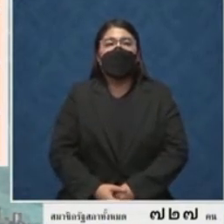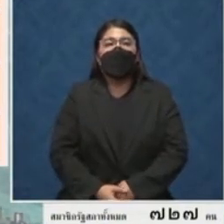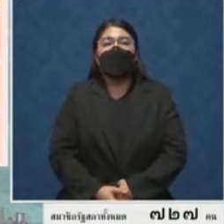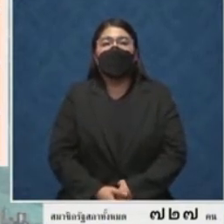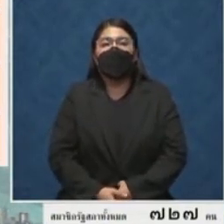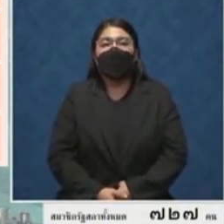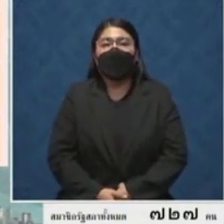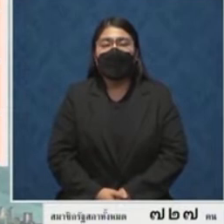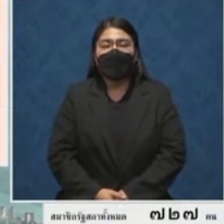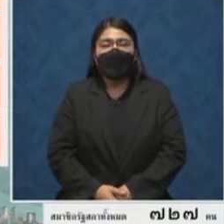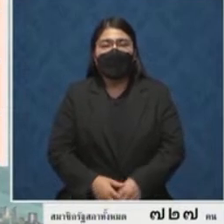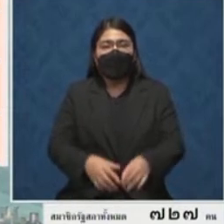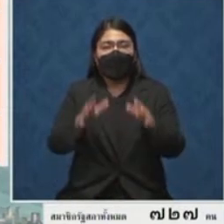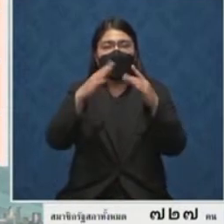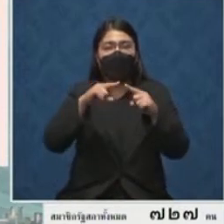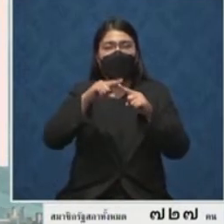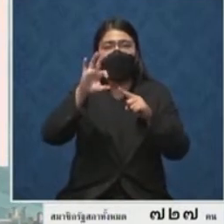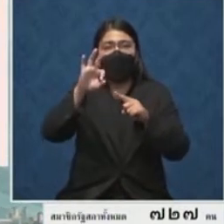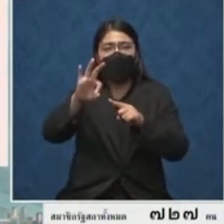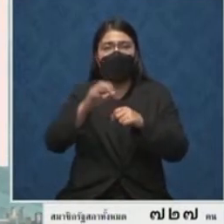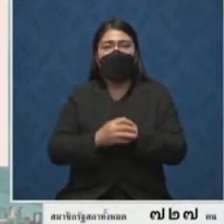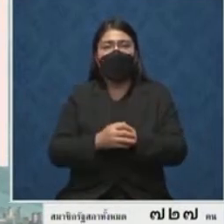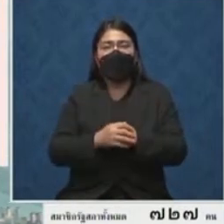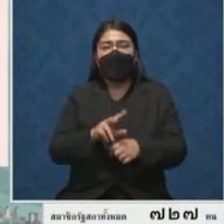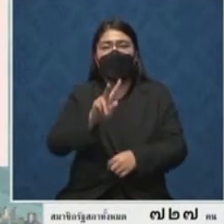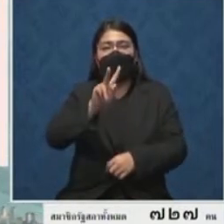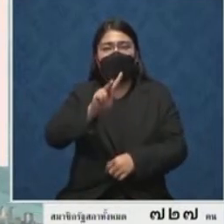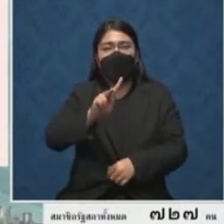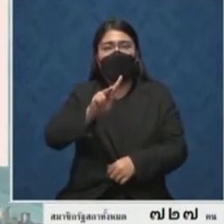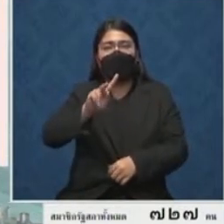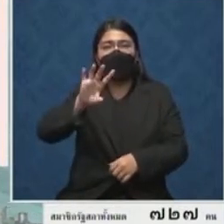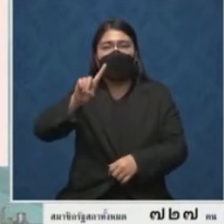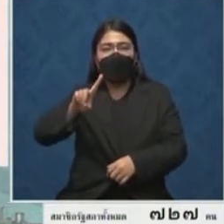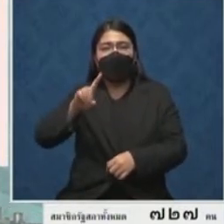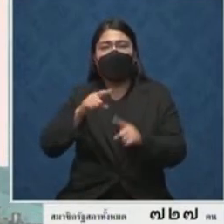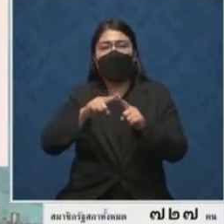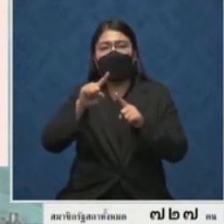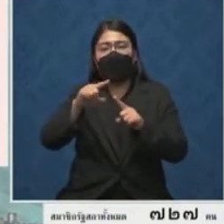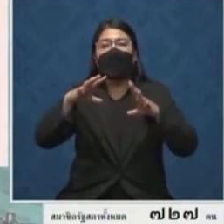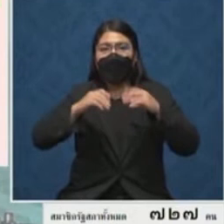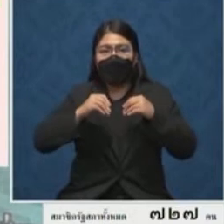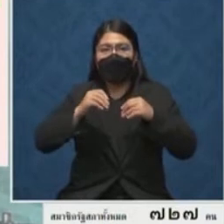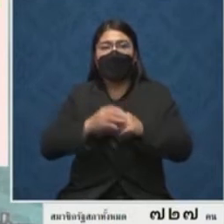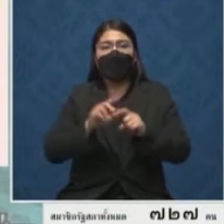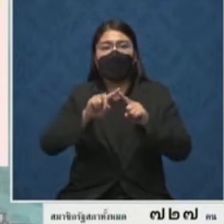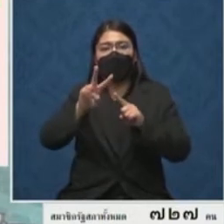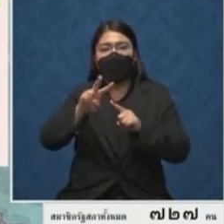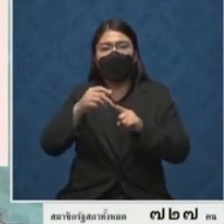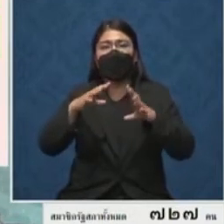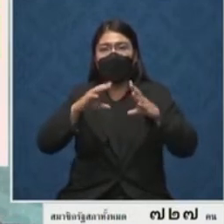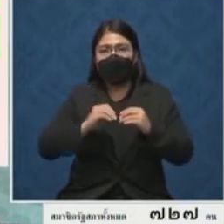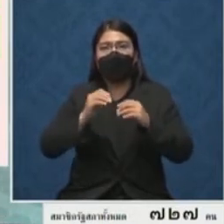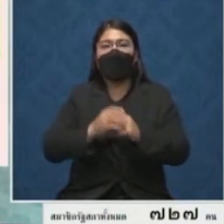9นายกิตติเดชสันติวชิรกุล 1รับหลักการ2รับหลัก